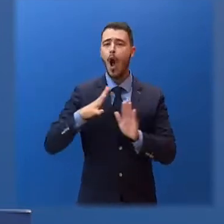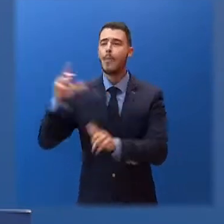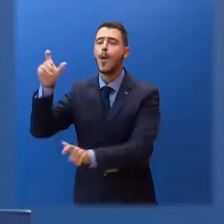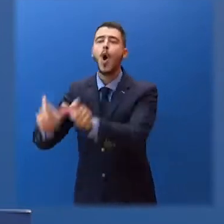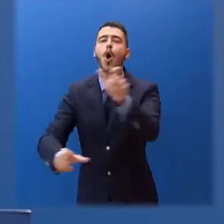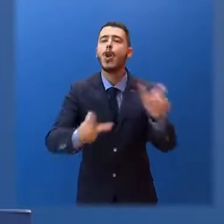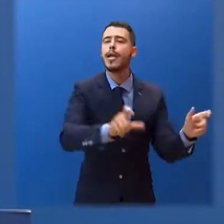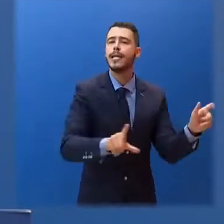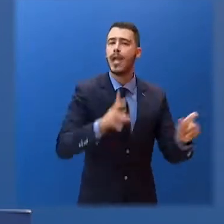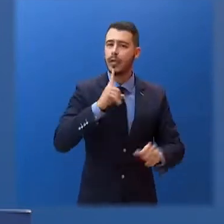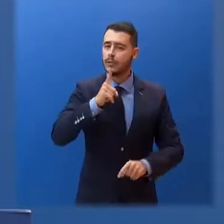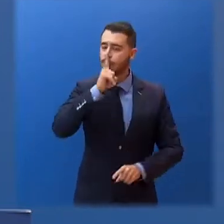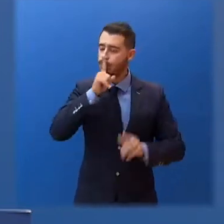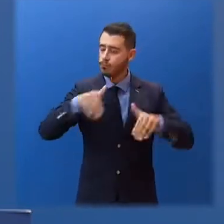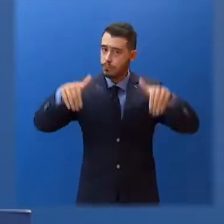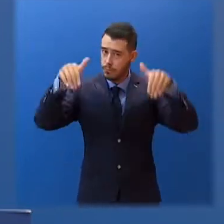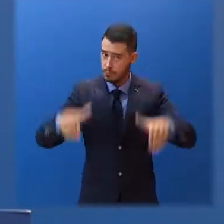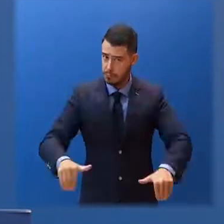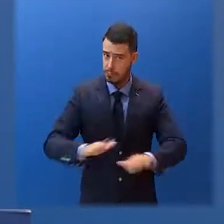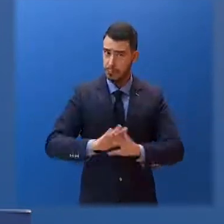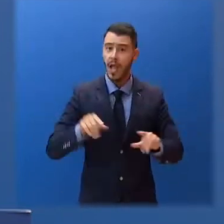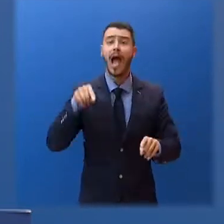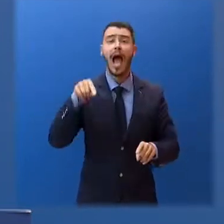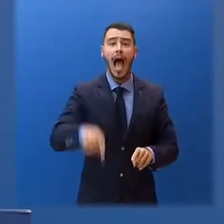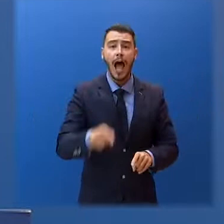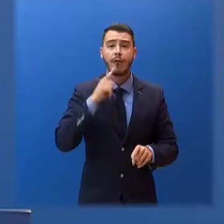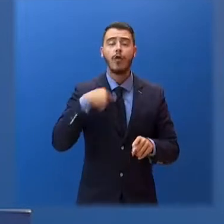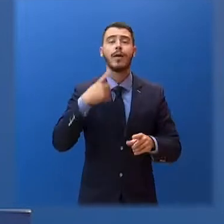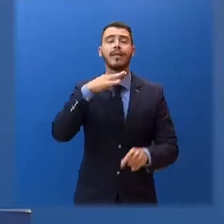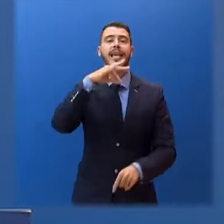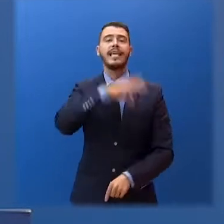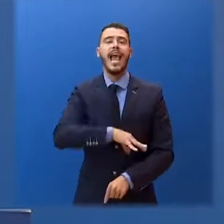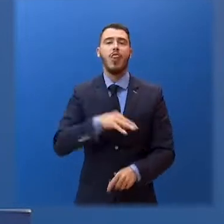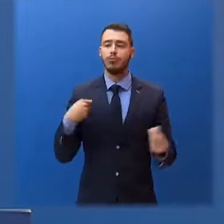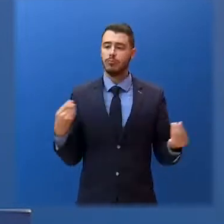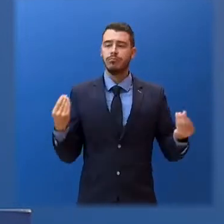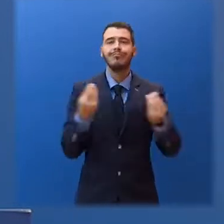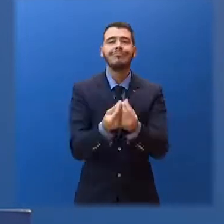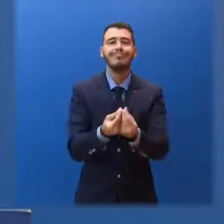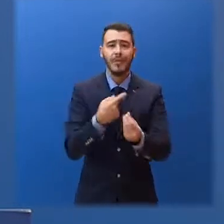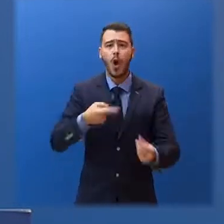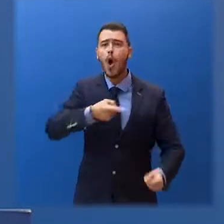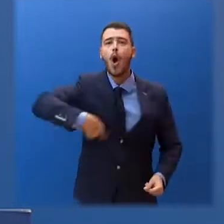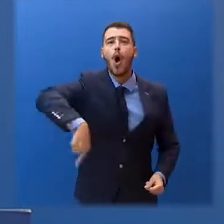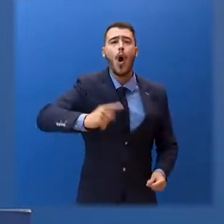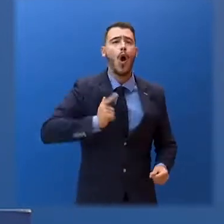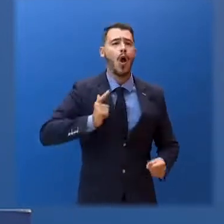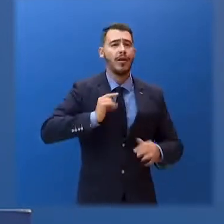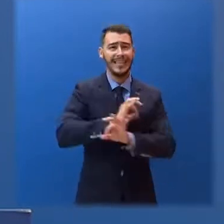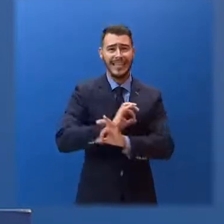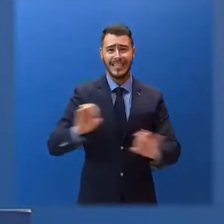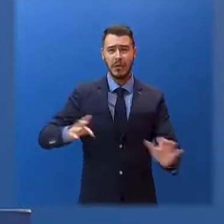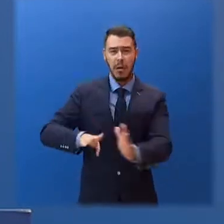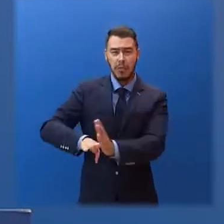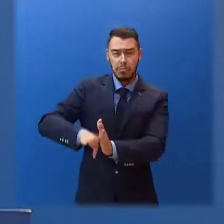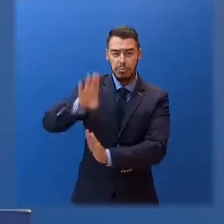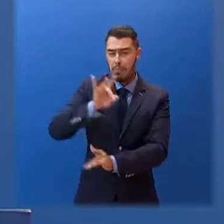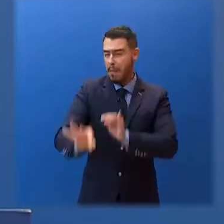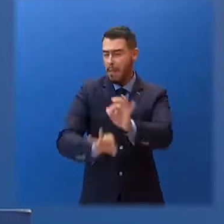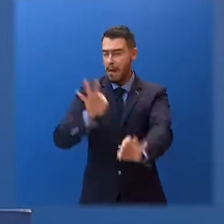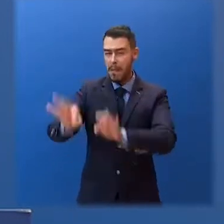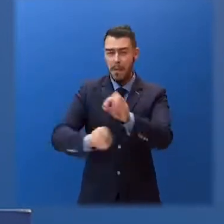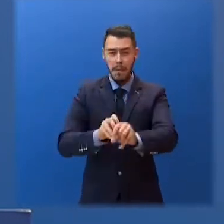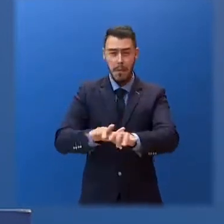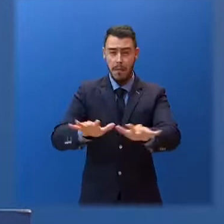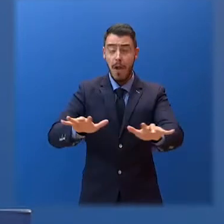δεν παρατηρήθηκε η εκτόξευση των κρουσμάτων που ανέμεναν πολύ για αυτή την περίοδο. Ωστόσο,